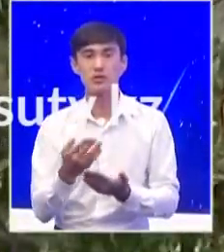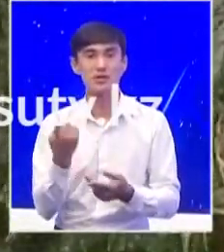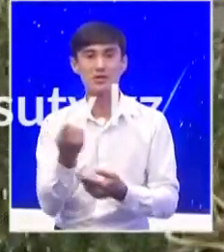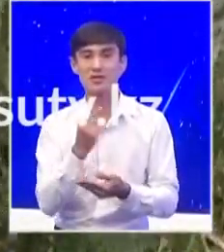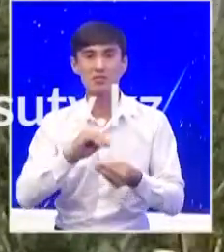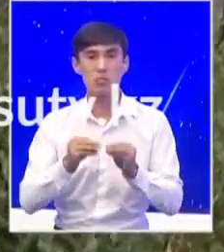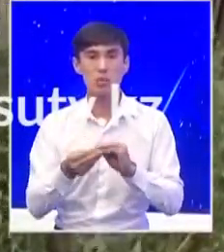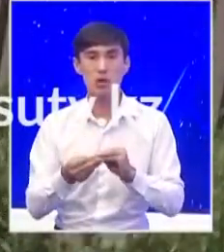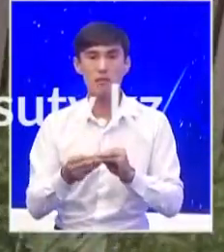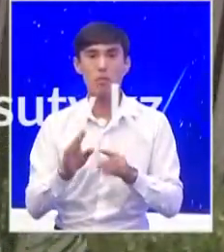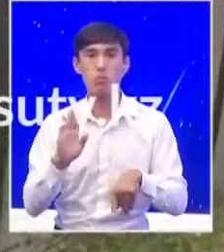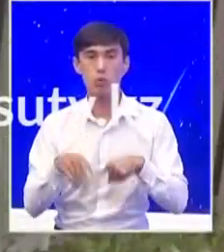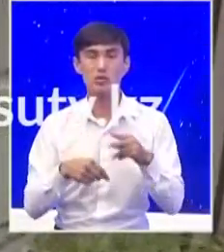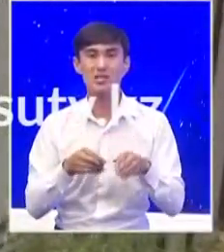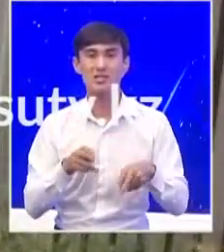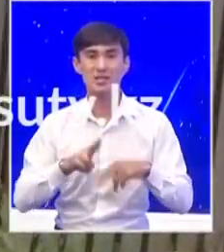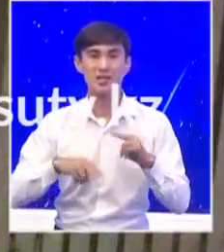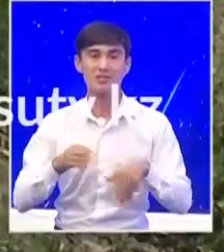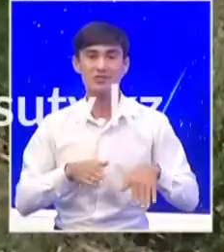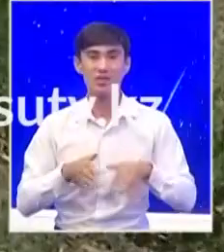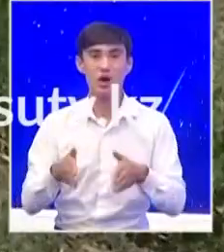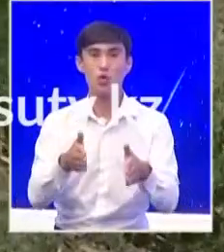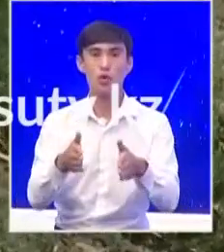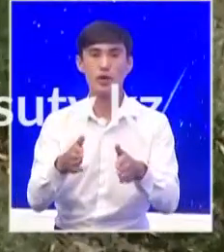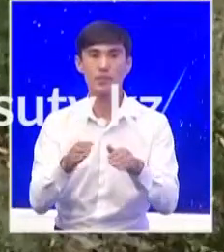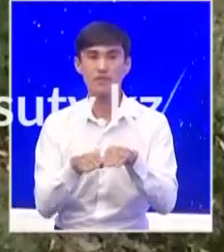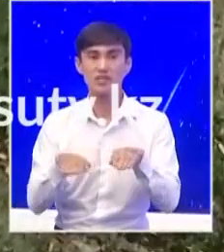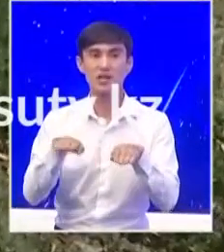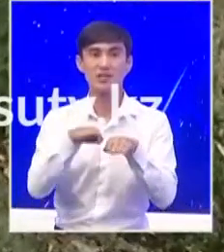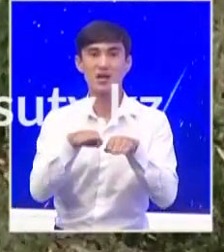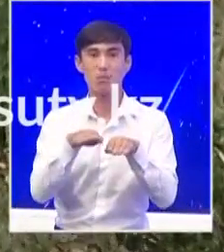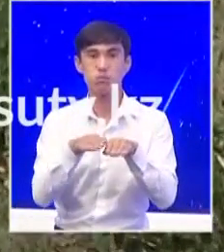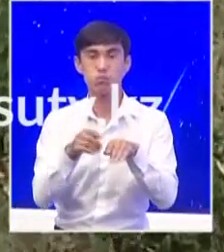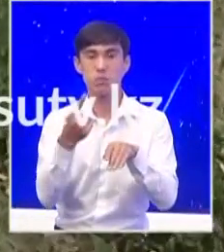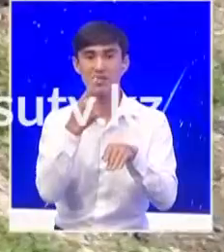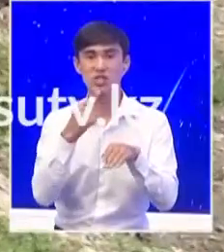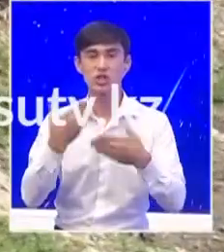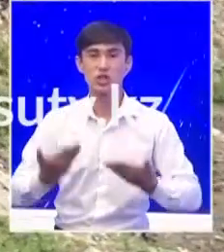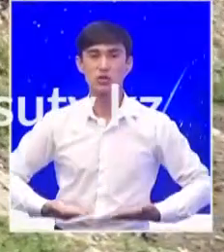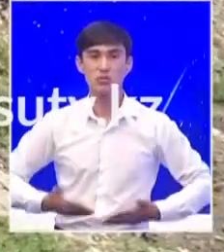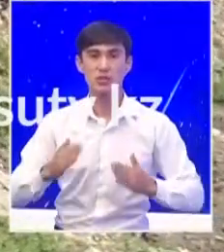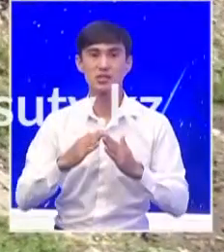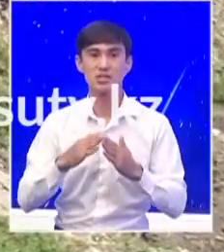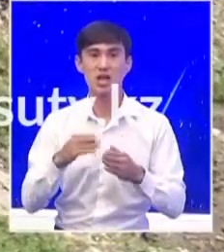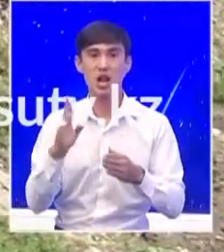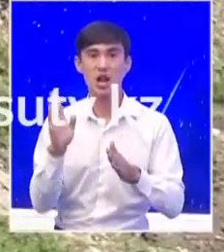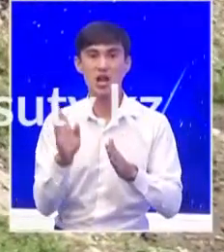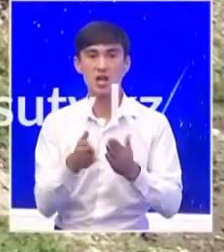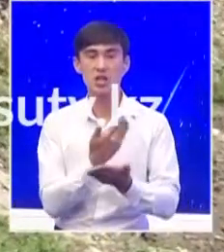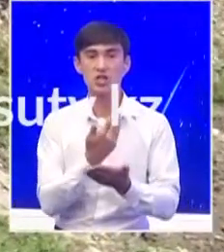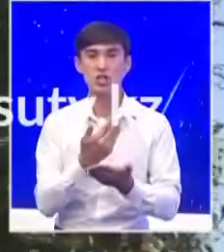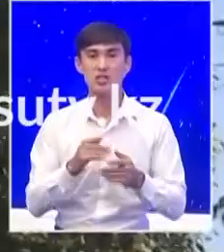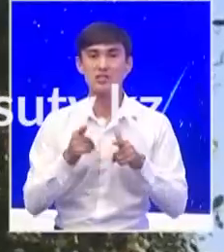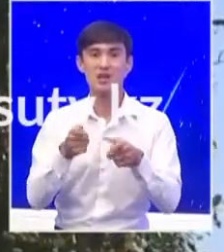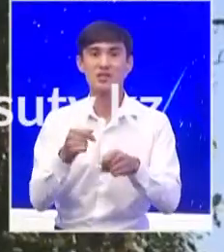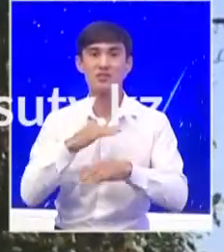проблема, возникшая после строительства дороги. Высота полотна и близость к жилому массиву лишила жителей заезда во дворы.